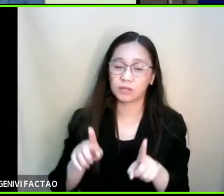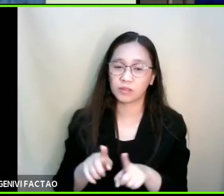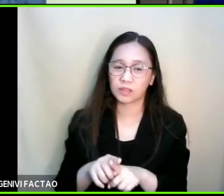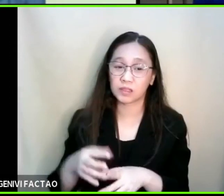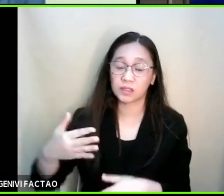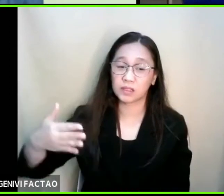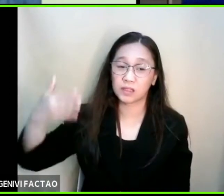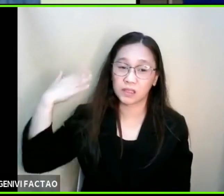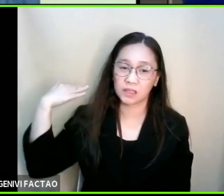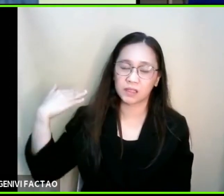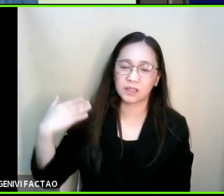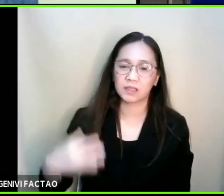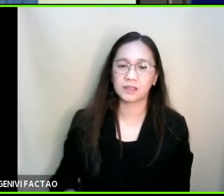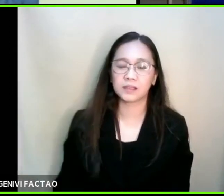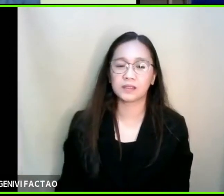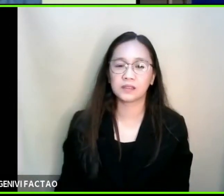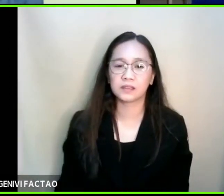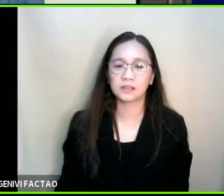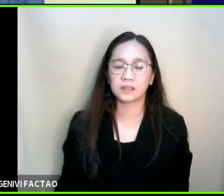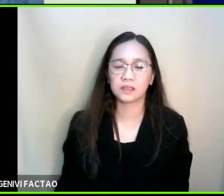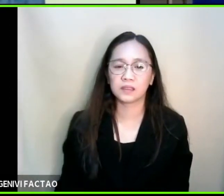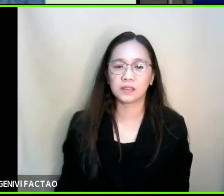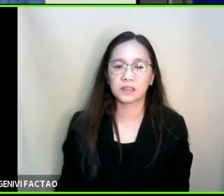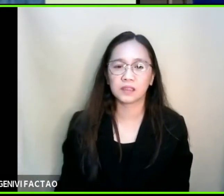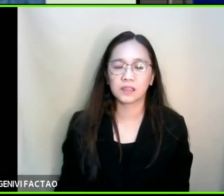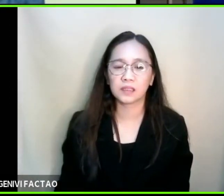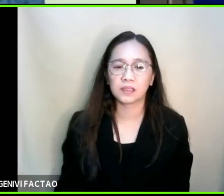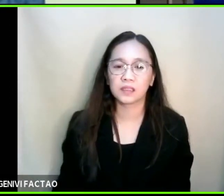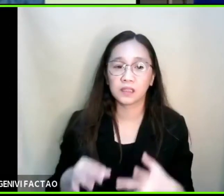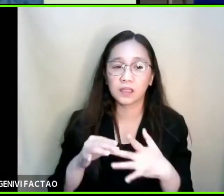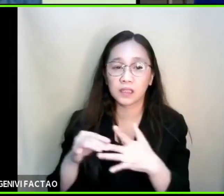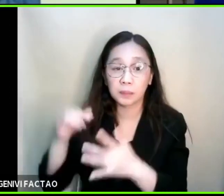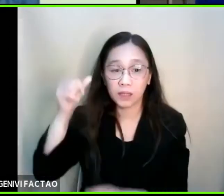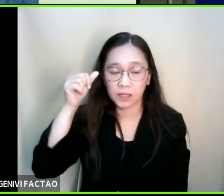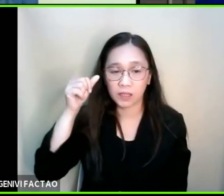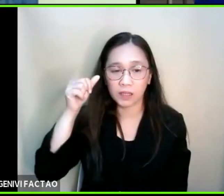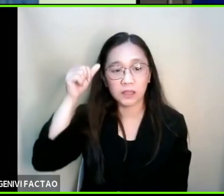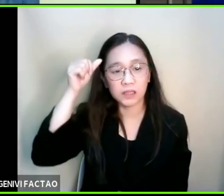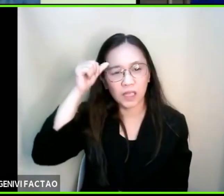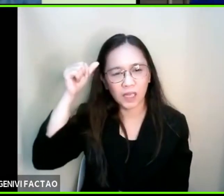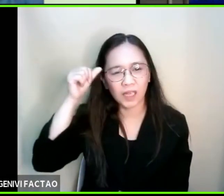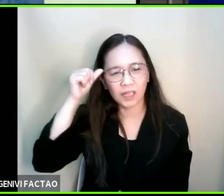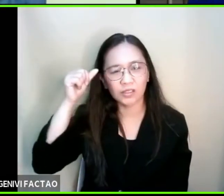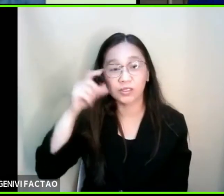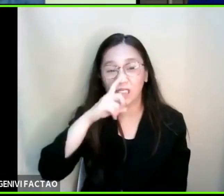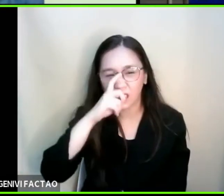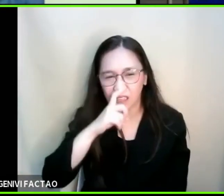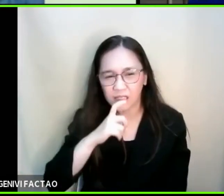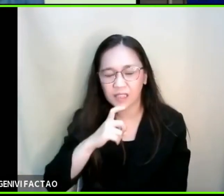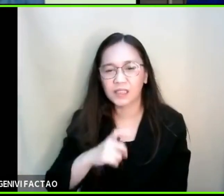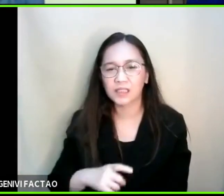before, lalo na pag dumadating sila sa adolescent stage, no, tsaka sa adult stage. Now, the concept